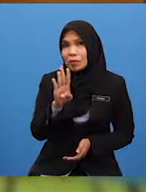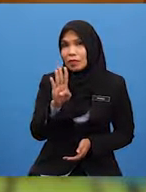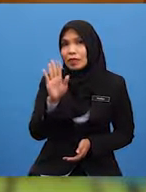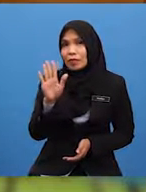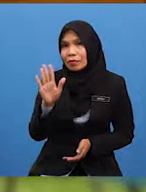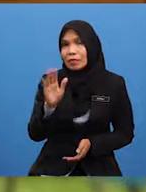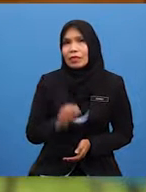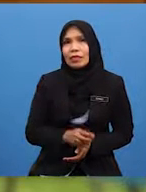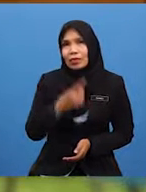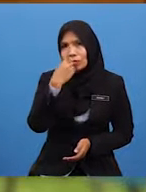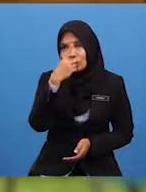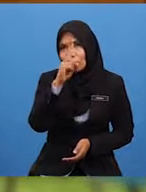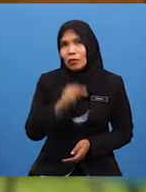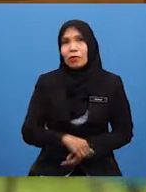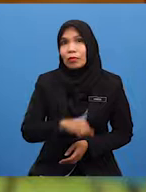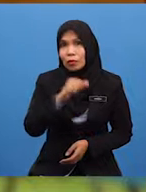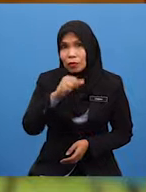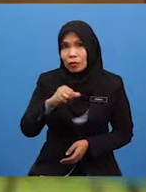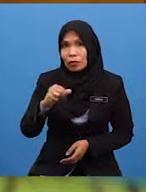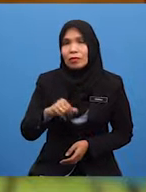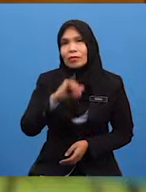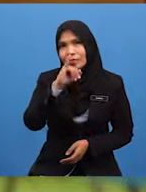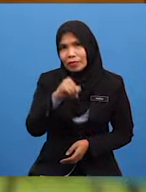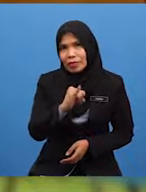2, 4, 5 untuk huruf J.